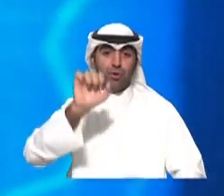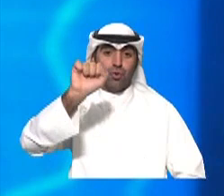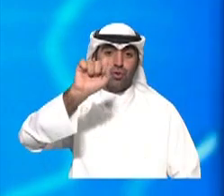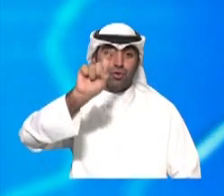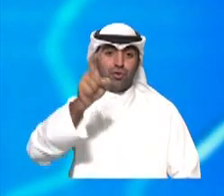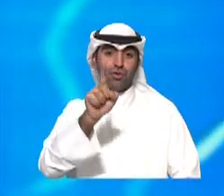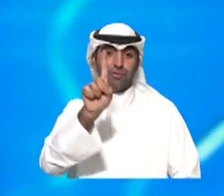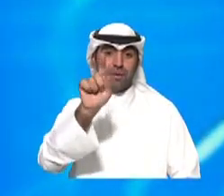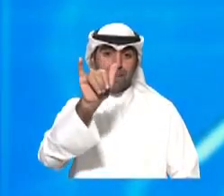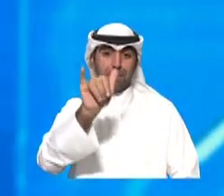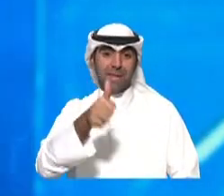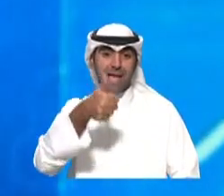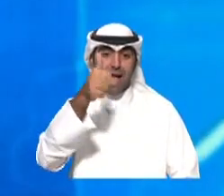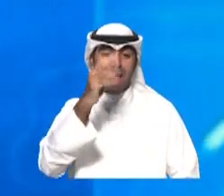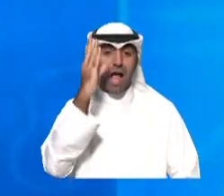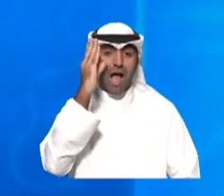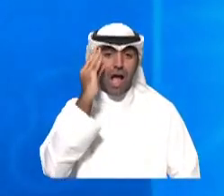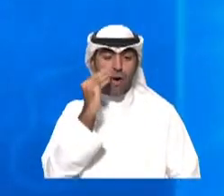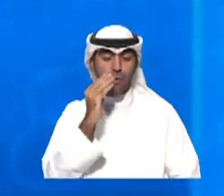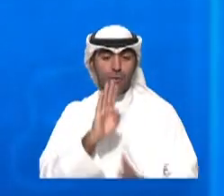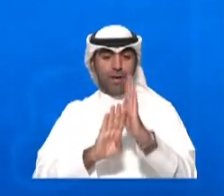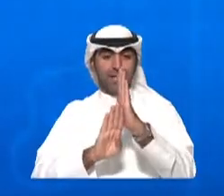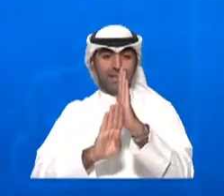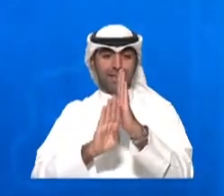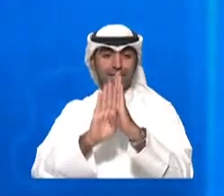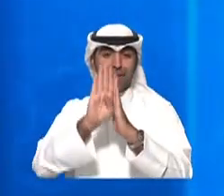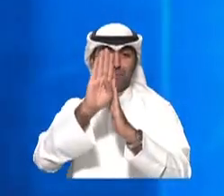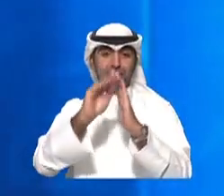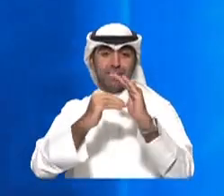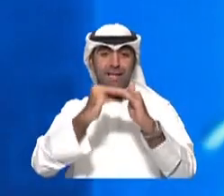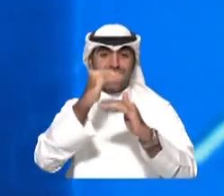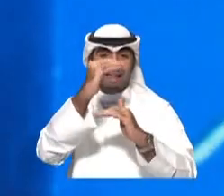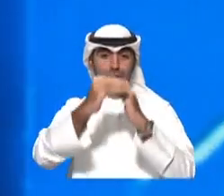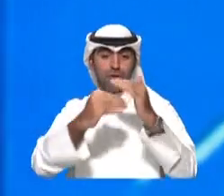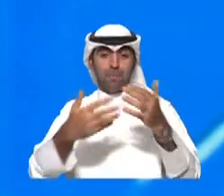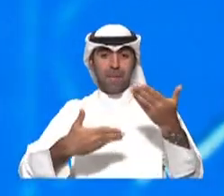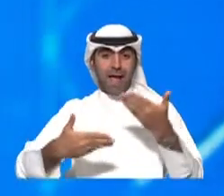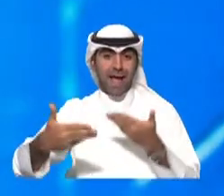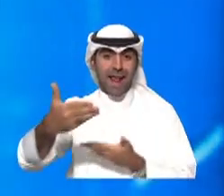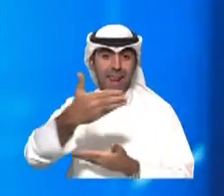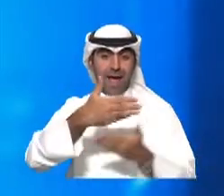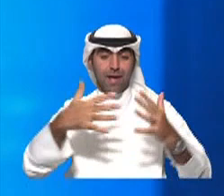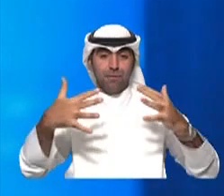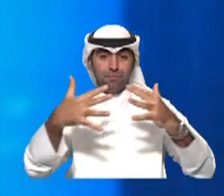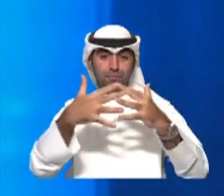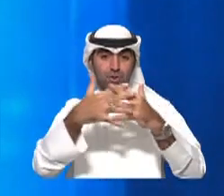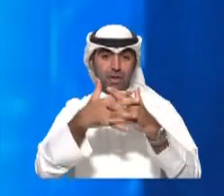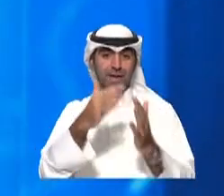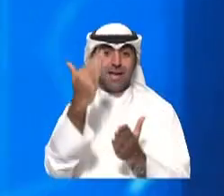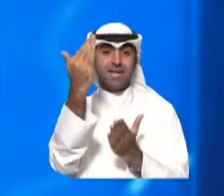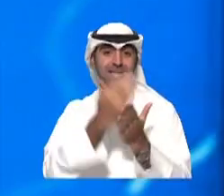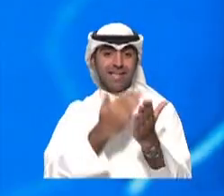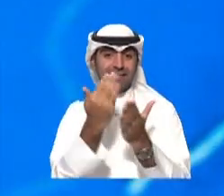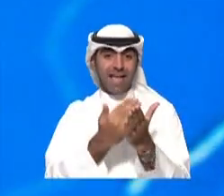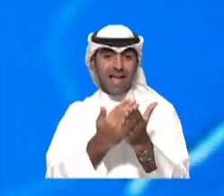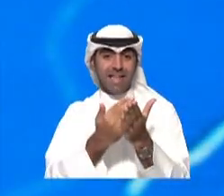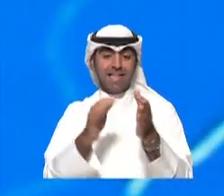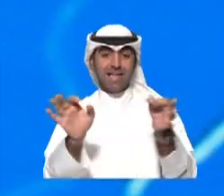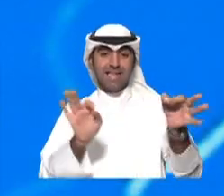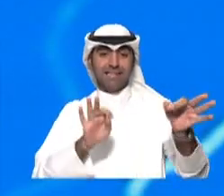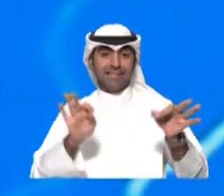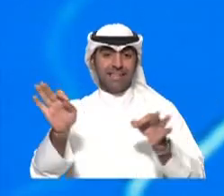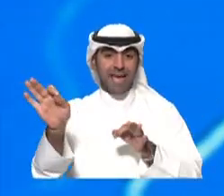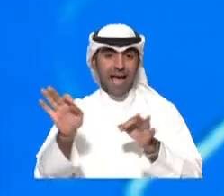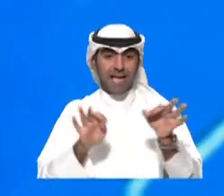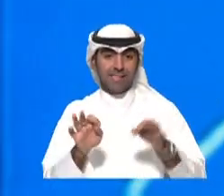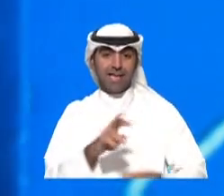60 عاما على تأسيسها في عام 2023 وبحث سبل تعزيزها وتوطيدها في كافة المجالات